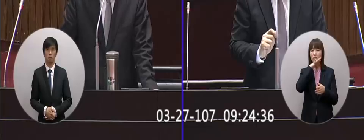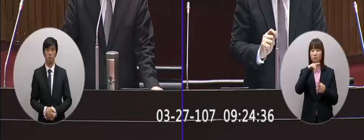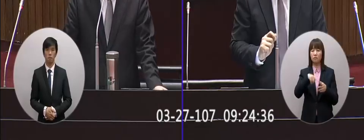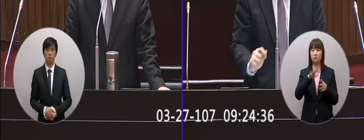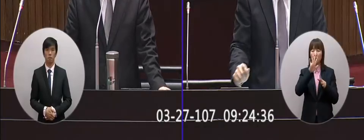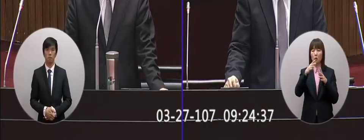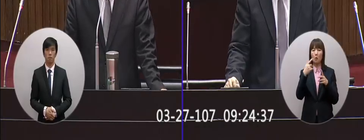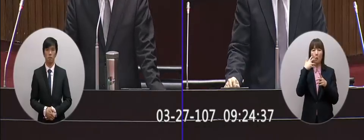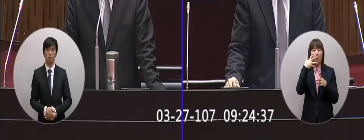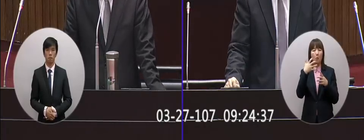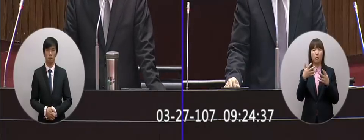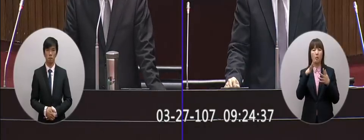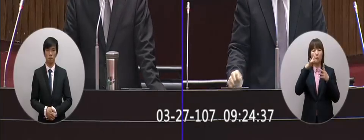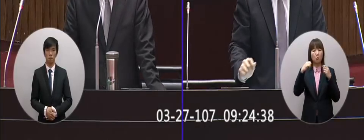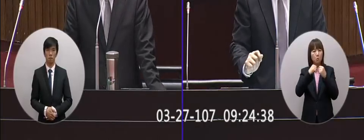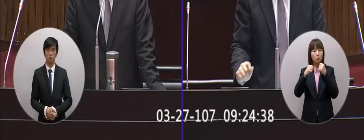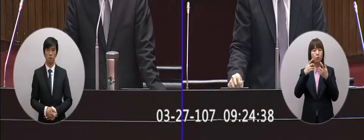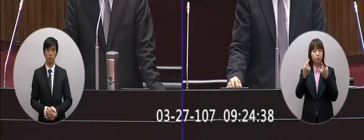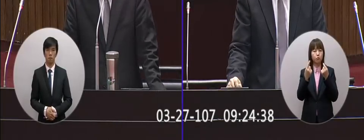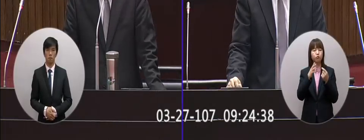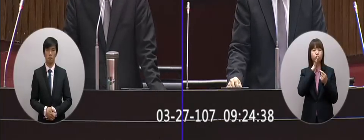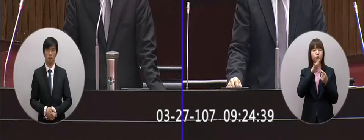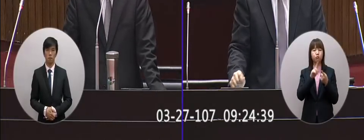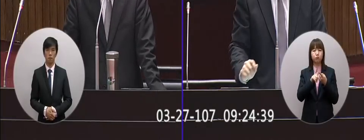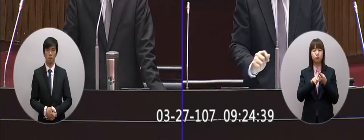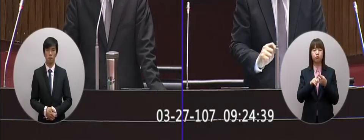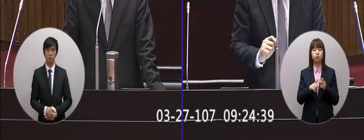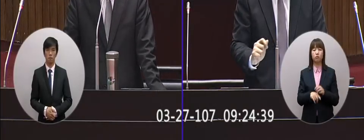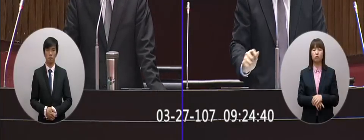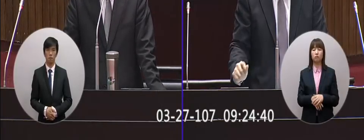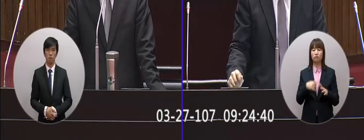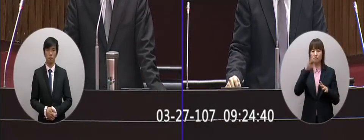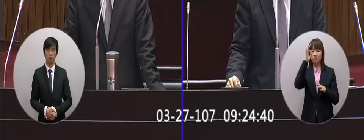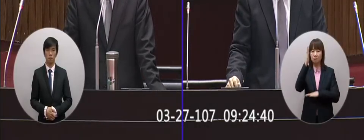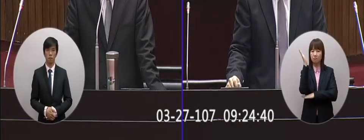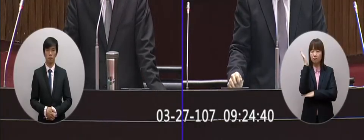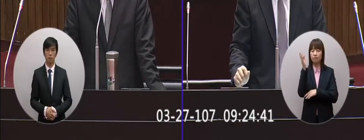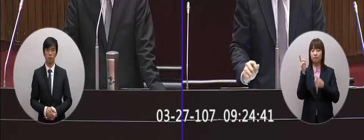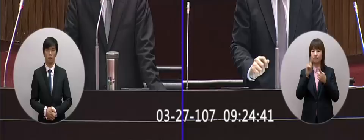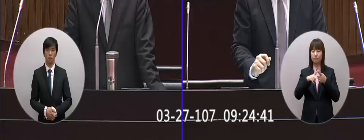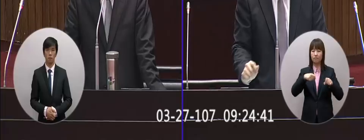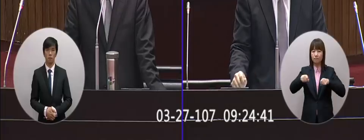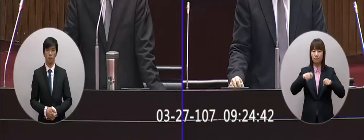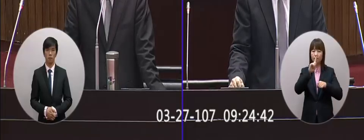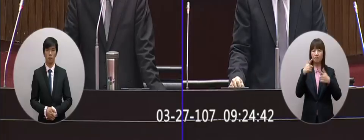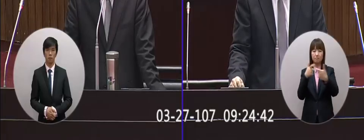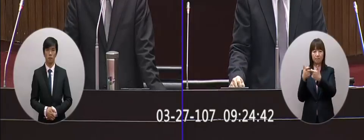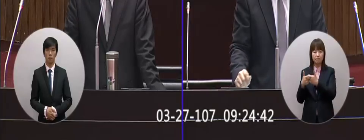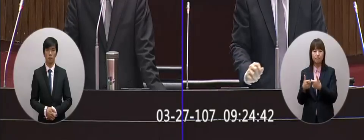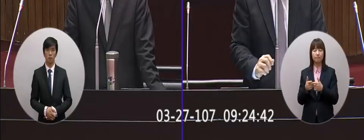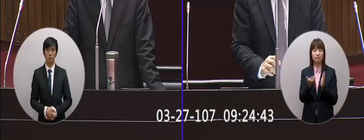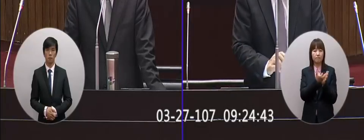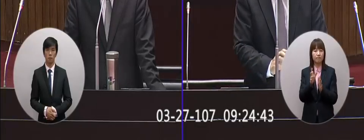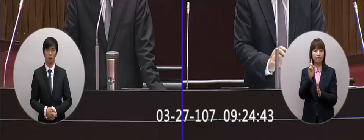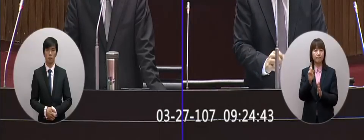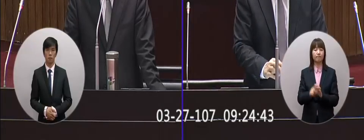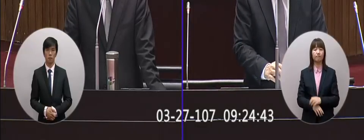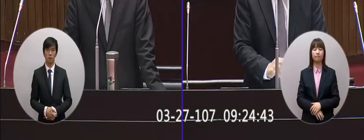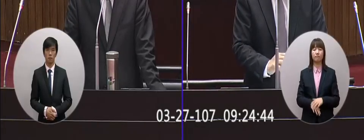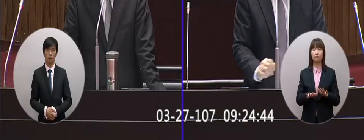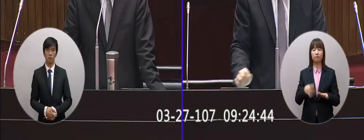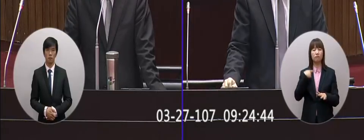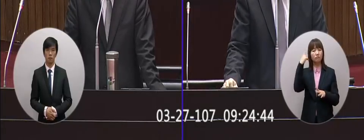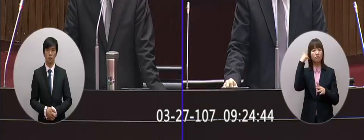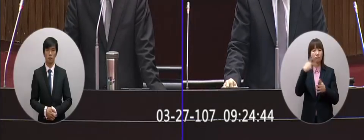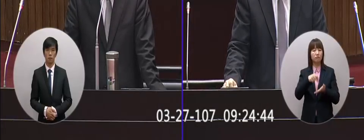满着威胁，但也充满着挑战了确实有相当的多的，那就看我们的政府怎么去做好的因应跟准备了。那 我想